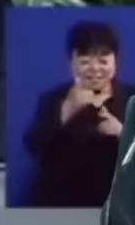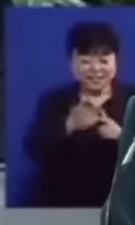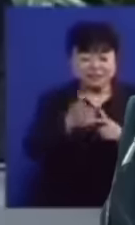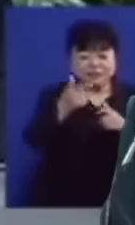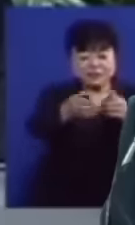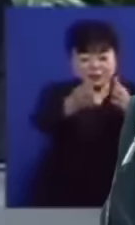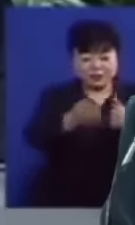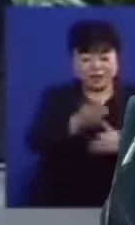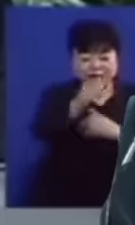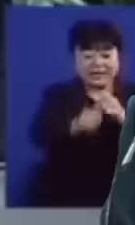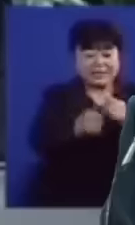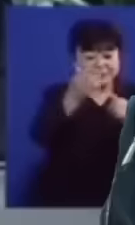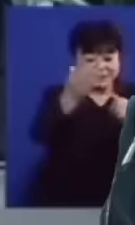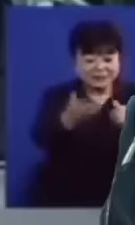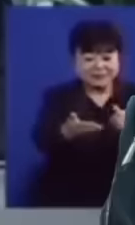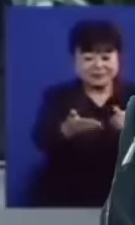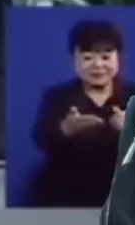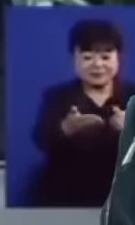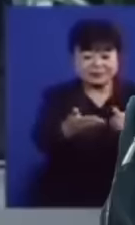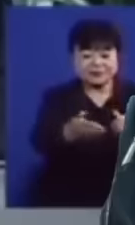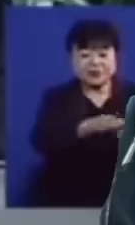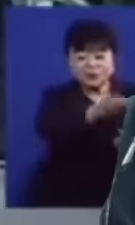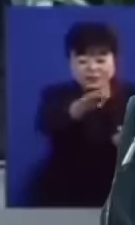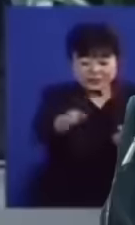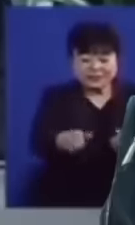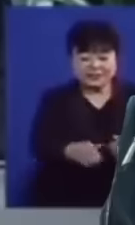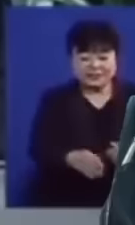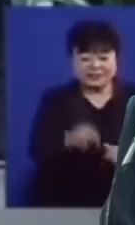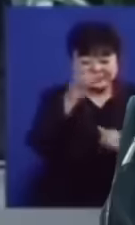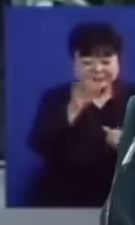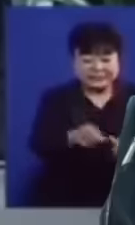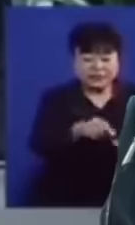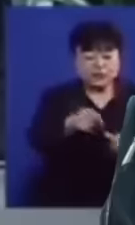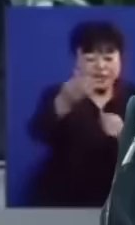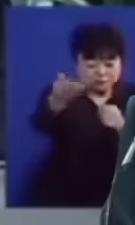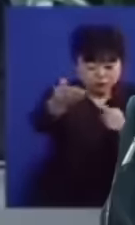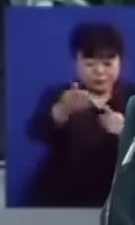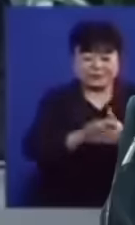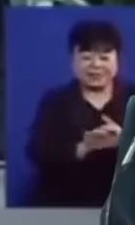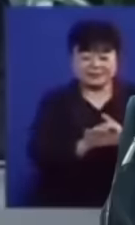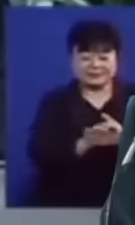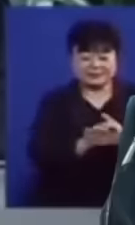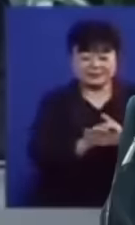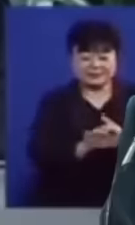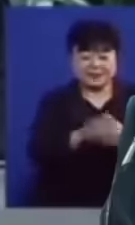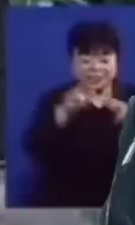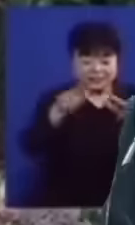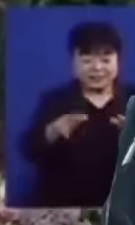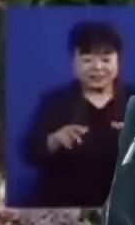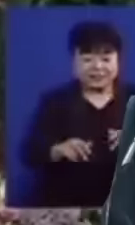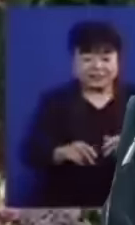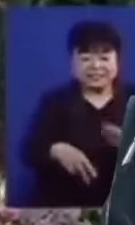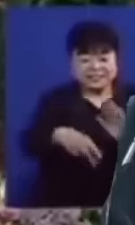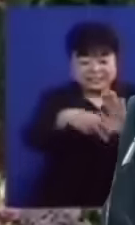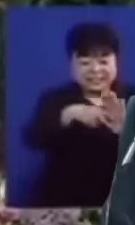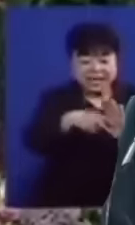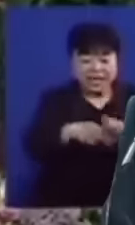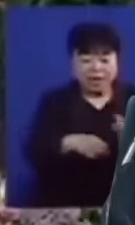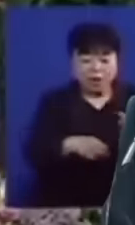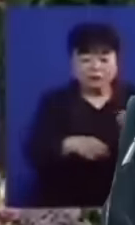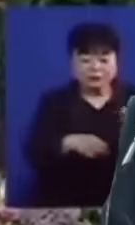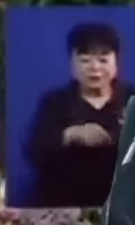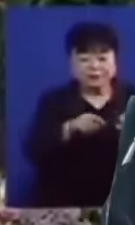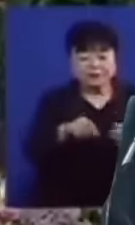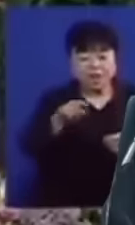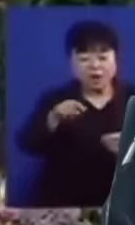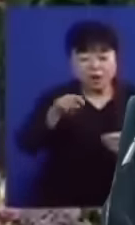예수님을 통해서 하나님은 우리를 재앙에서 건져내 주지 않았었습니까? 이사야 53장 5절에 그가 찔리면